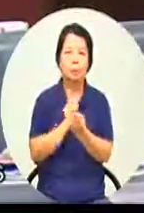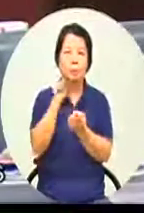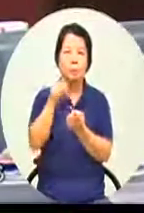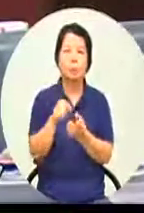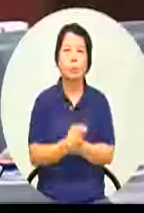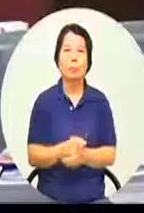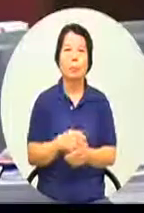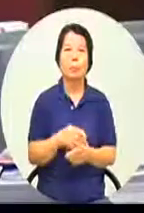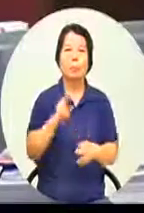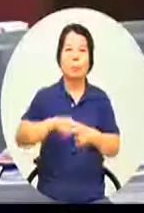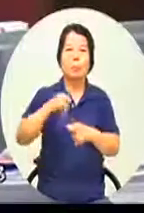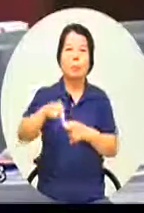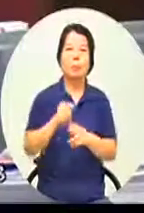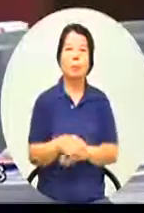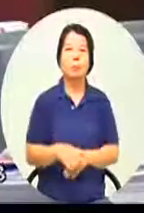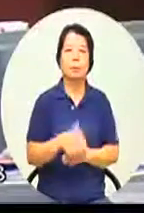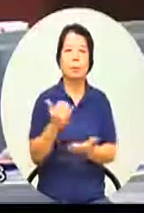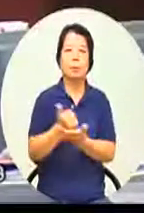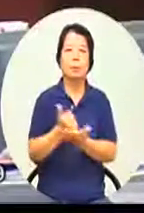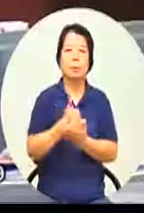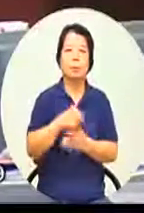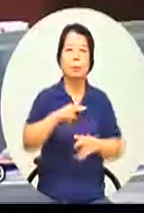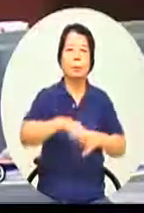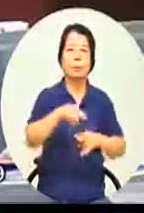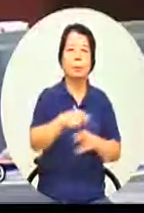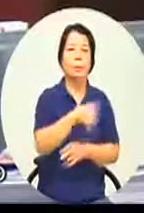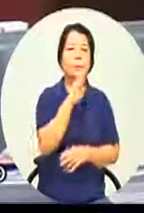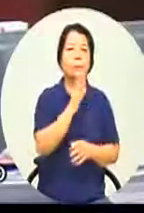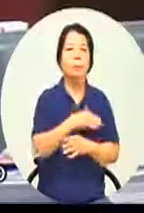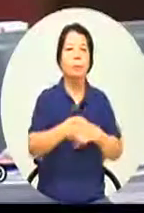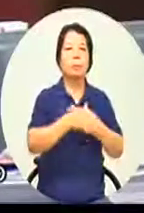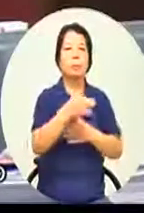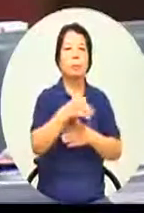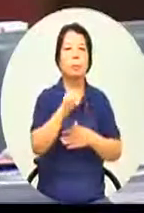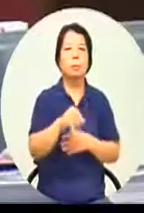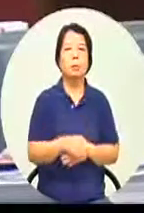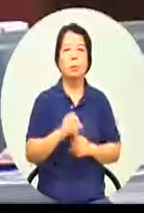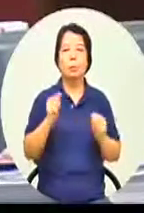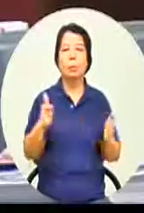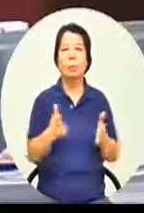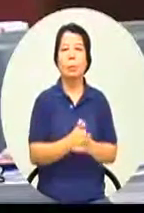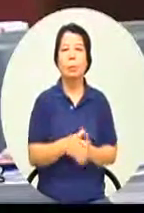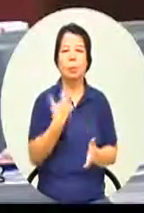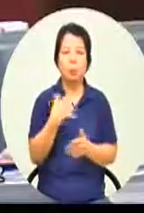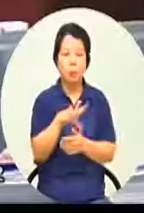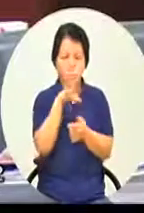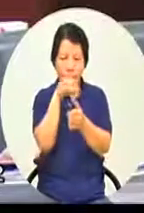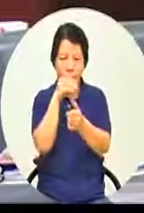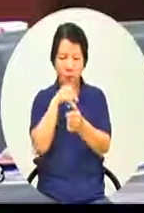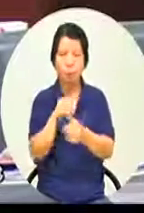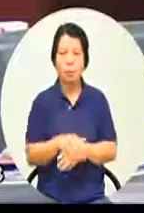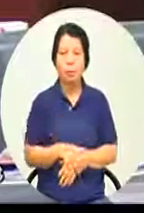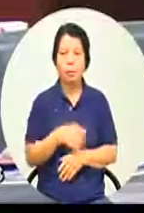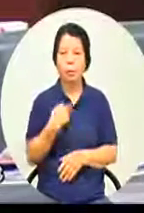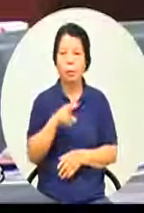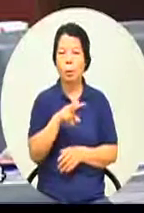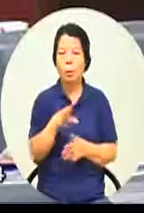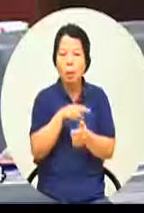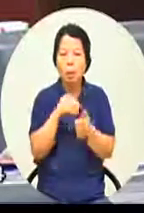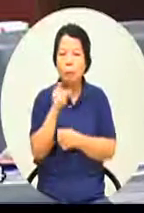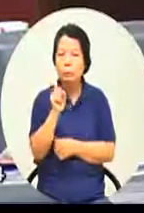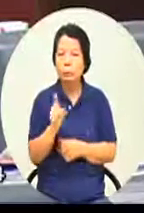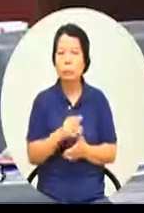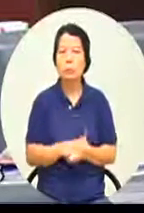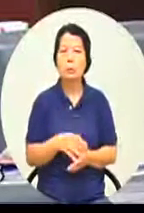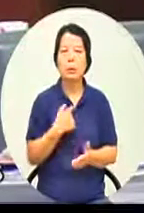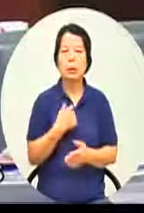那个来宾席哈。我问他说，啊，这是你亲戚吗？他跟我说不是，他是来见习的。我听了心里很难过，因